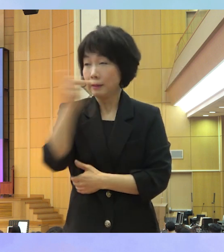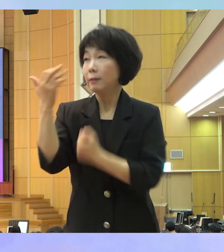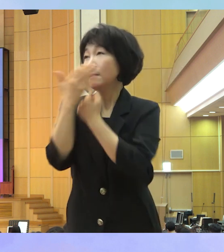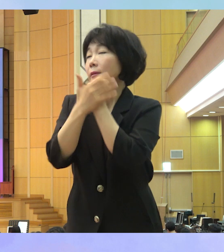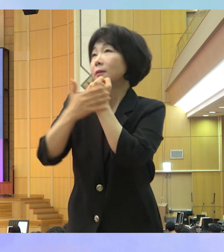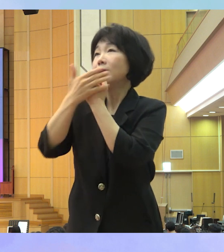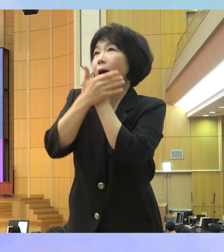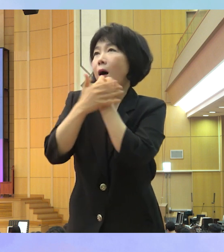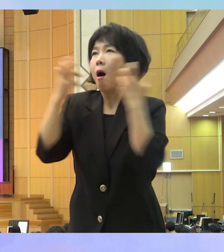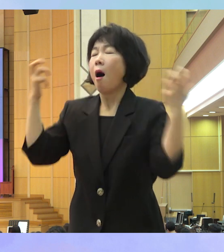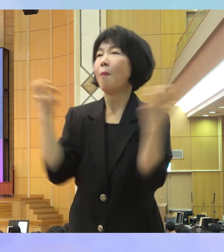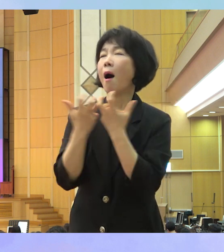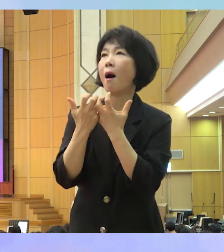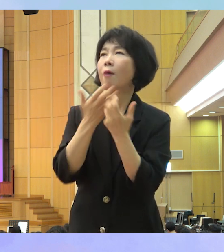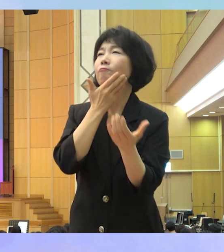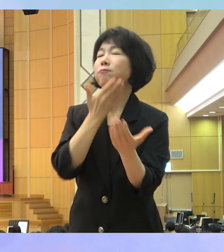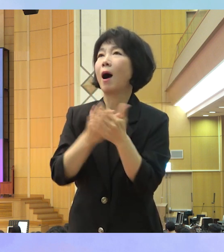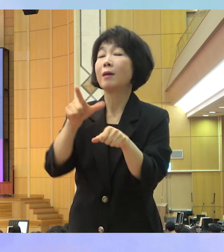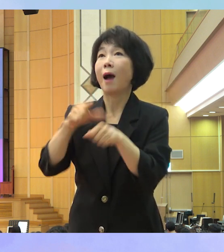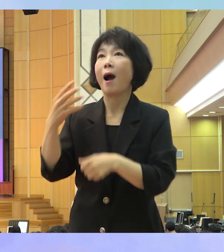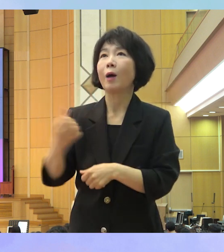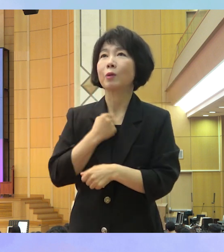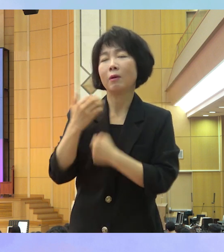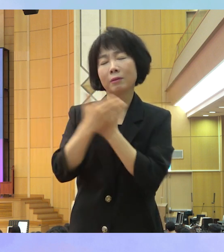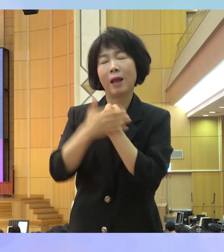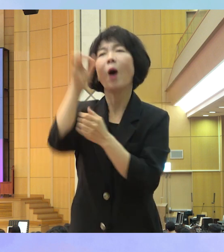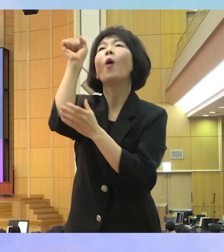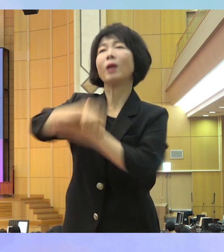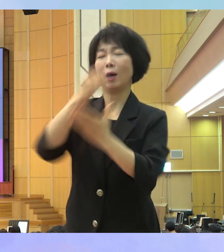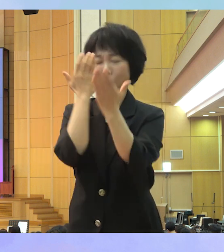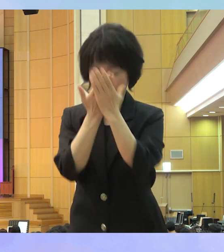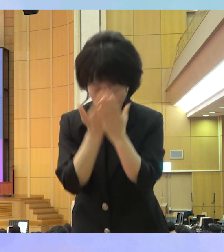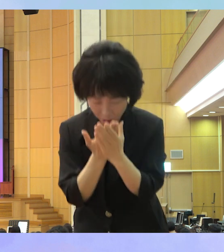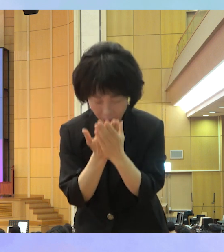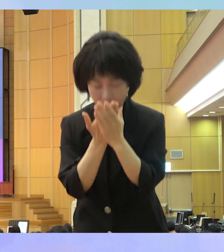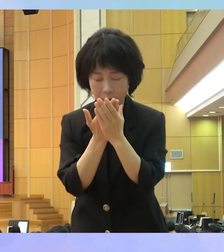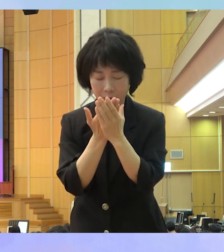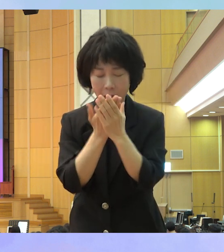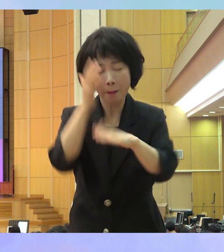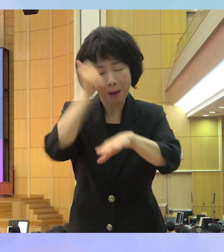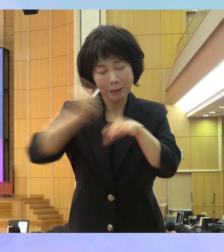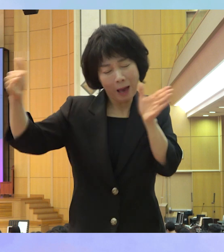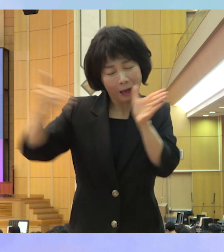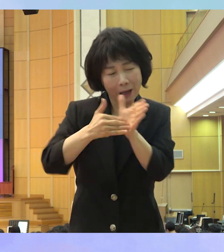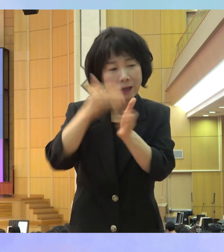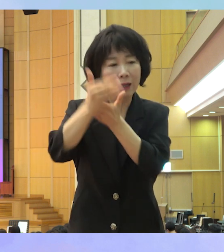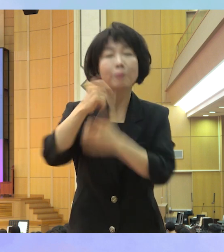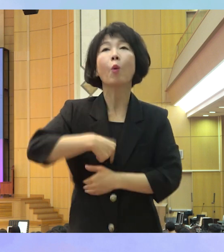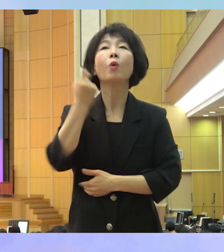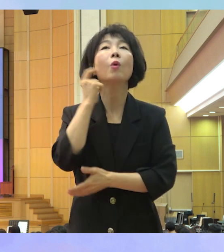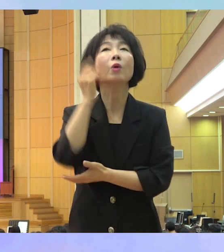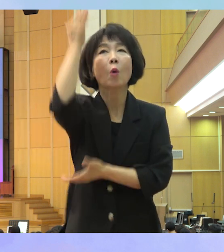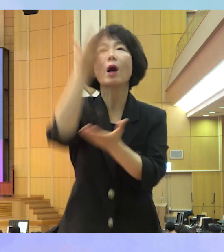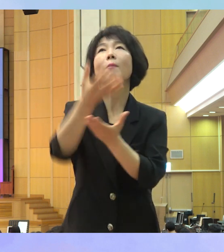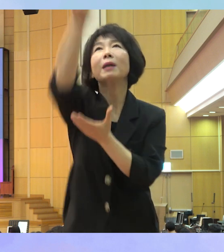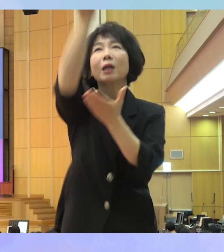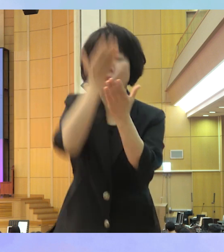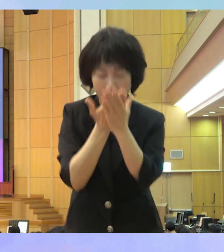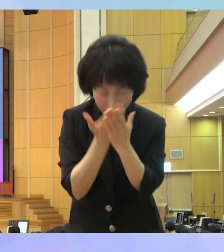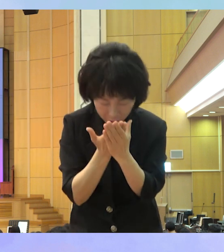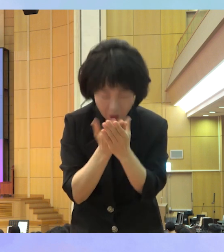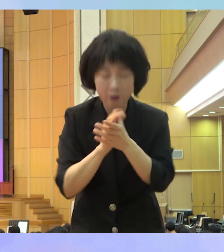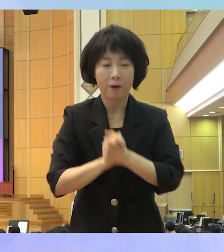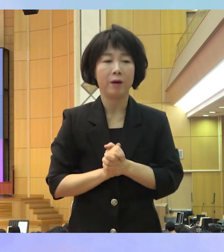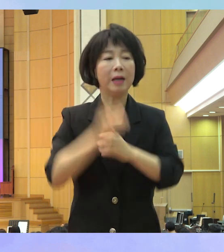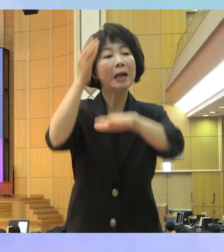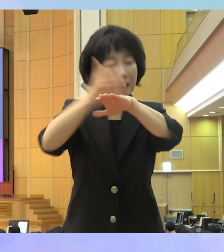은총과 은혜가 넘치는 귀한 시간 되게 주님 허락하여 주옵소서. 마치는 시간까지 하나님 홀로 영광 받아